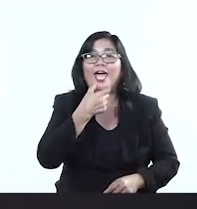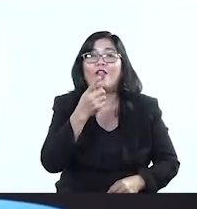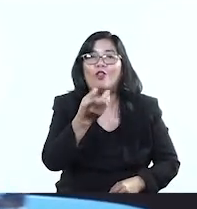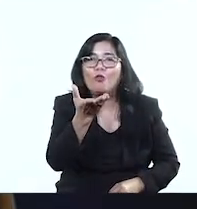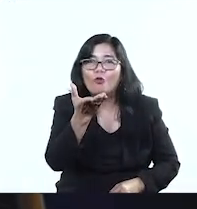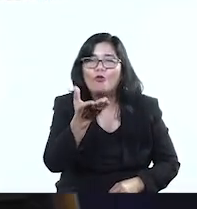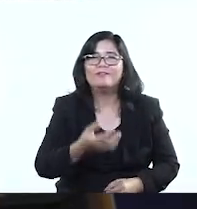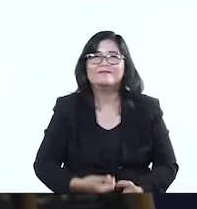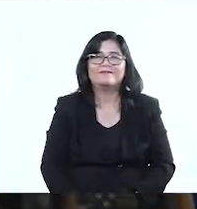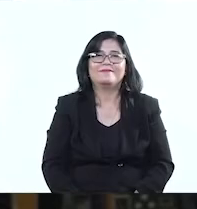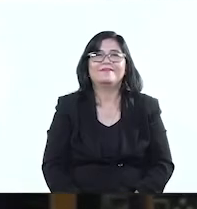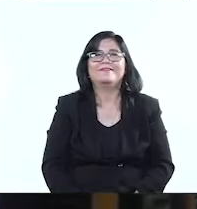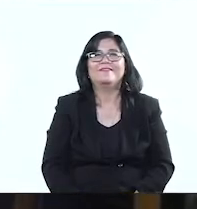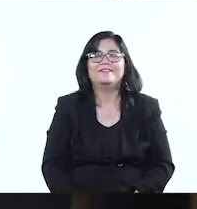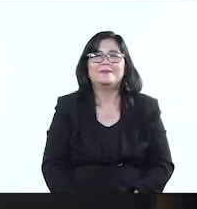hihihi